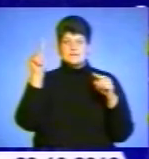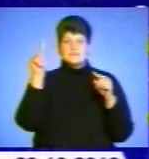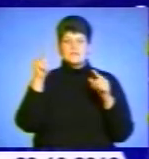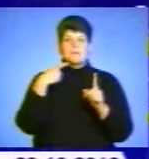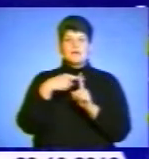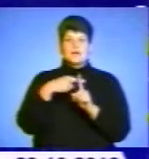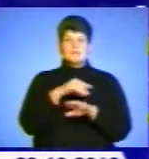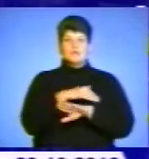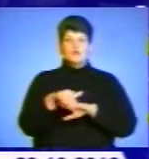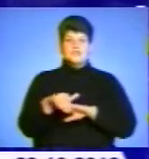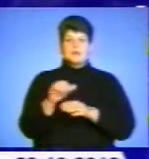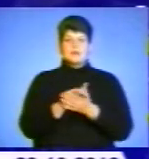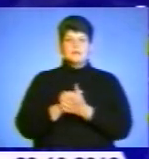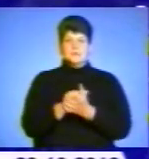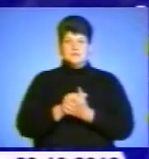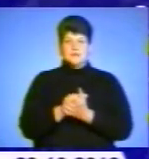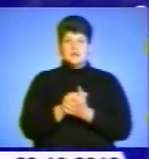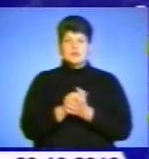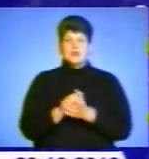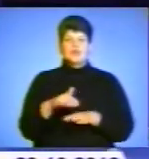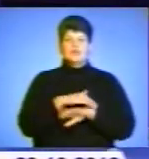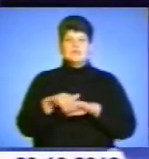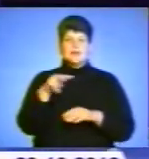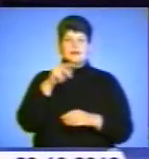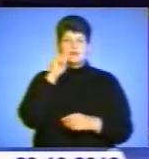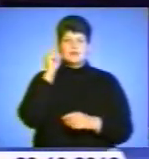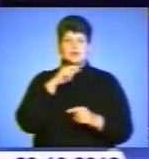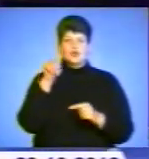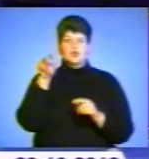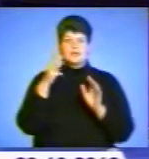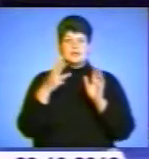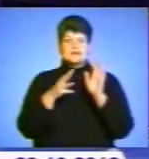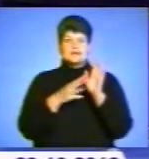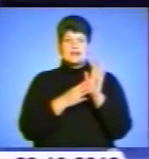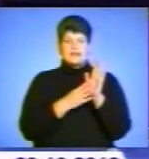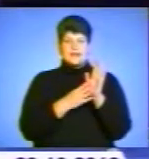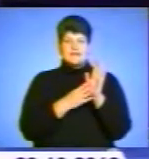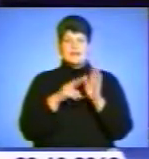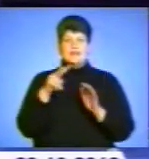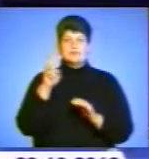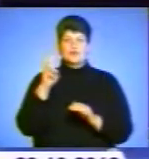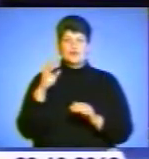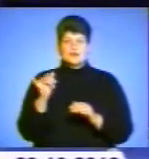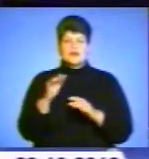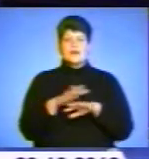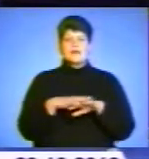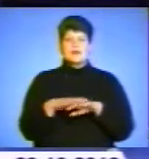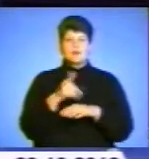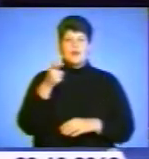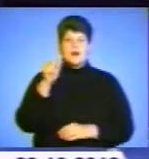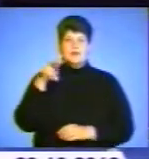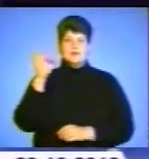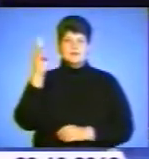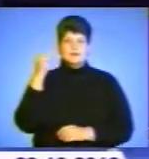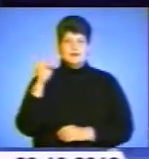вулиць Миру Дружби, вулиці Лесі Українки, біля будинку номер 39, вулиці Леся Курбаса, майданчик ринку Галицький.